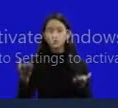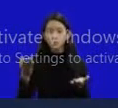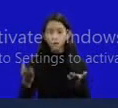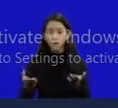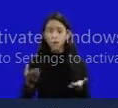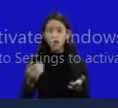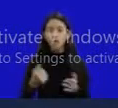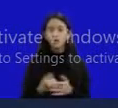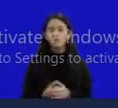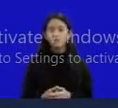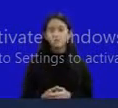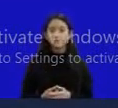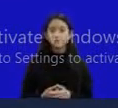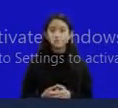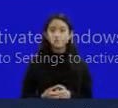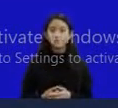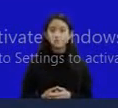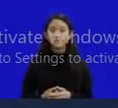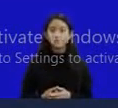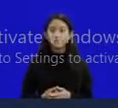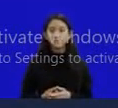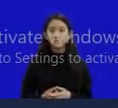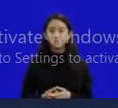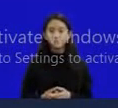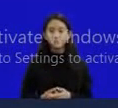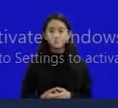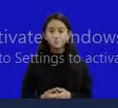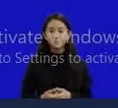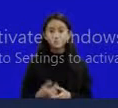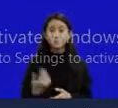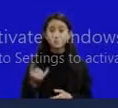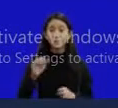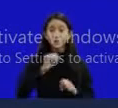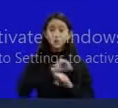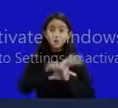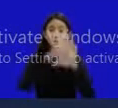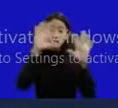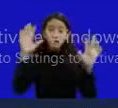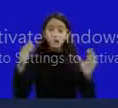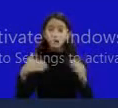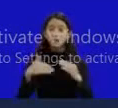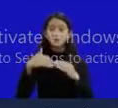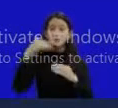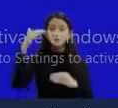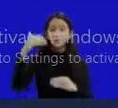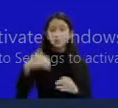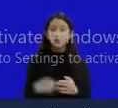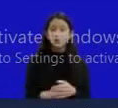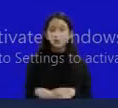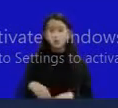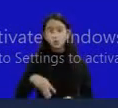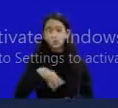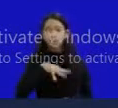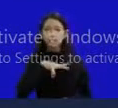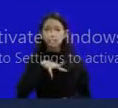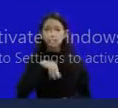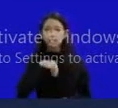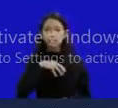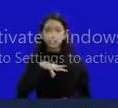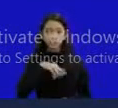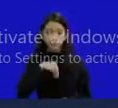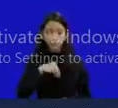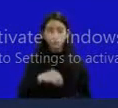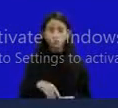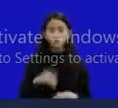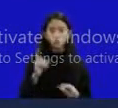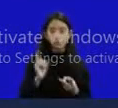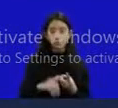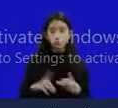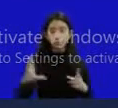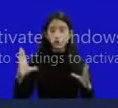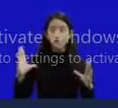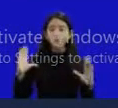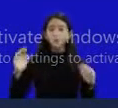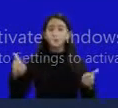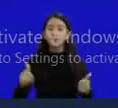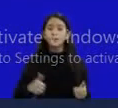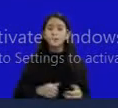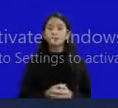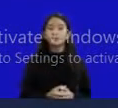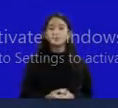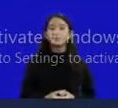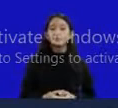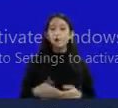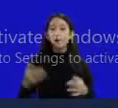Pemda dalam pemberian izin yang jelas salat tingkat resiko penyebaran coffee kedua kesiapan fasilitas